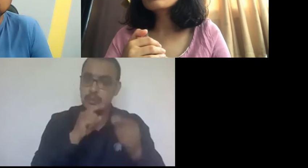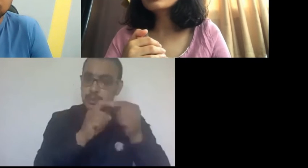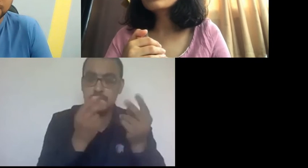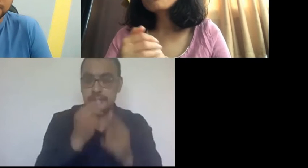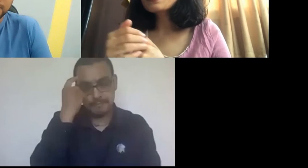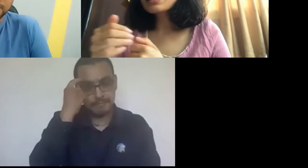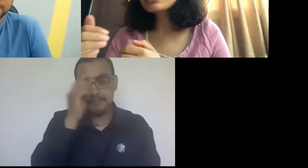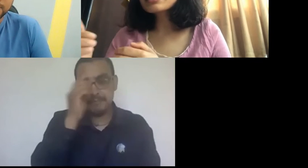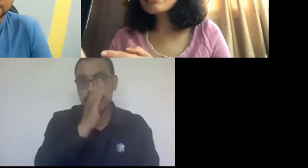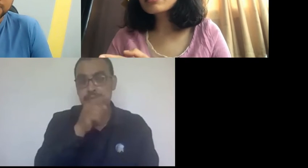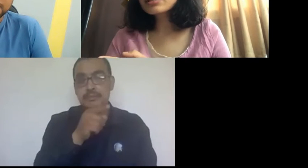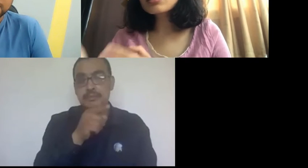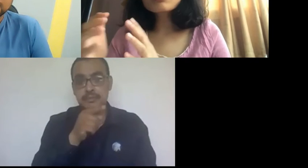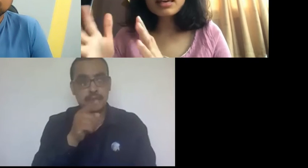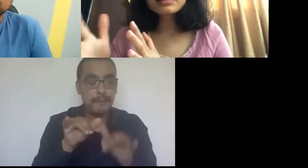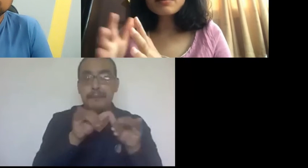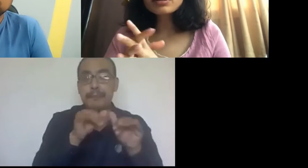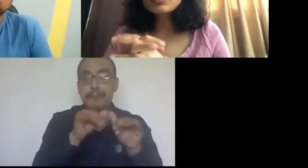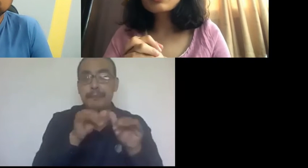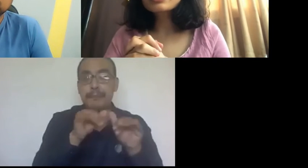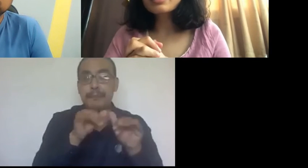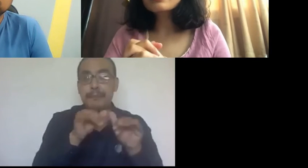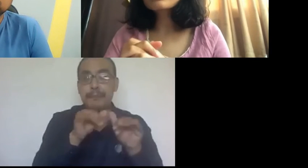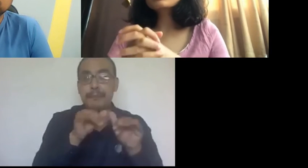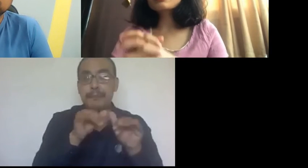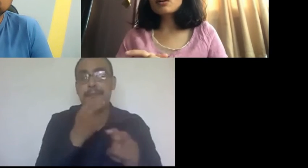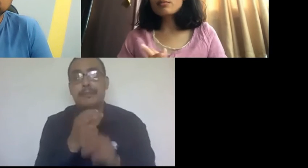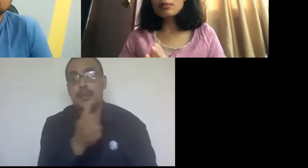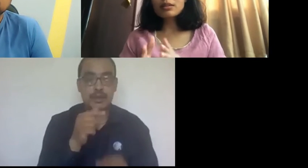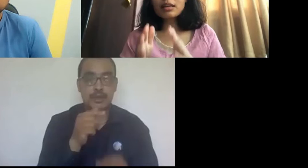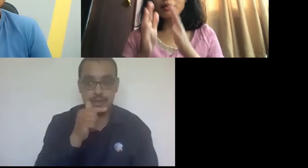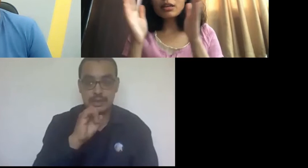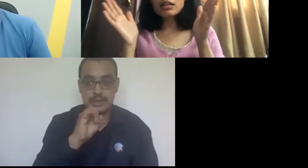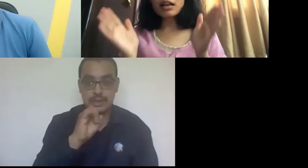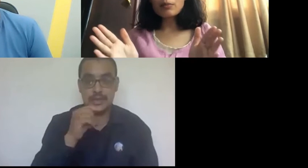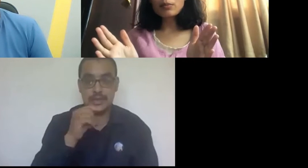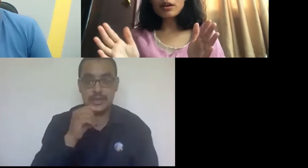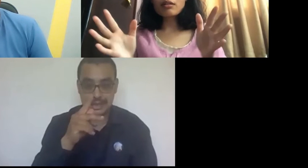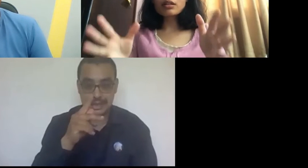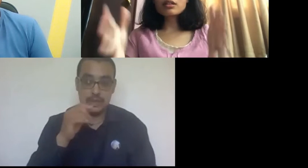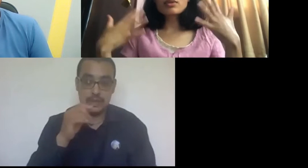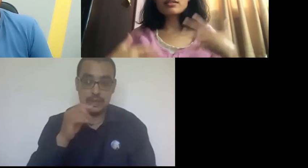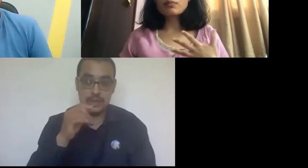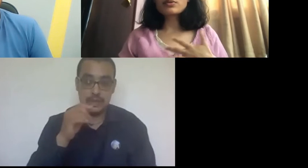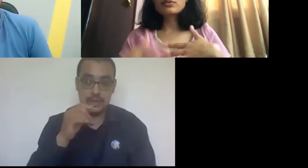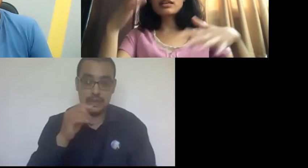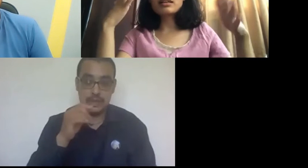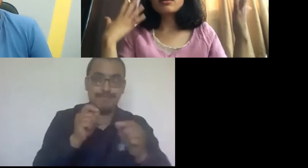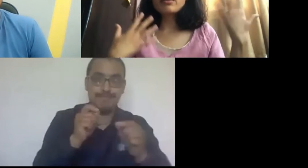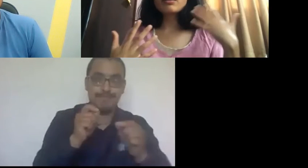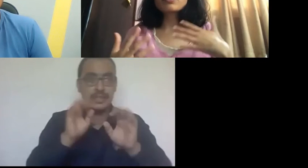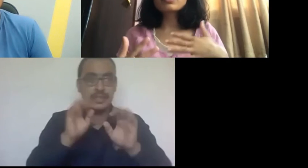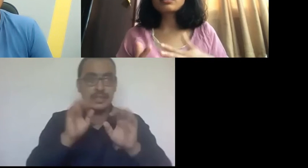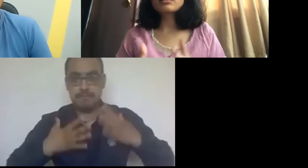अर्को भनेको अब जस्तै यो टिकटकको इक्जाम्पल दिनुपर्दाखेरि अब टिकटकमा सबैजना एकदमै राम्रो भएर होइन ड्रेसअपहरूदेखि